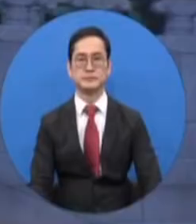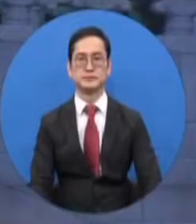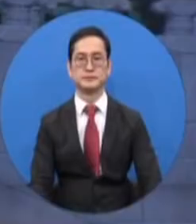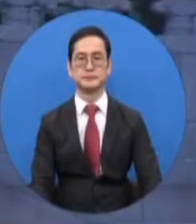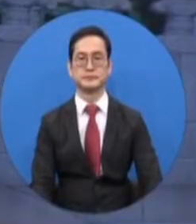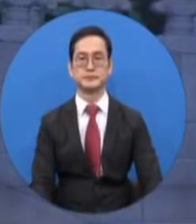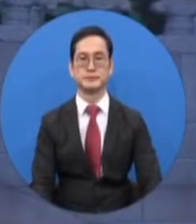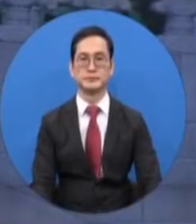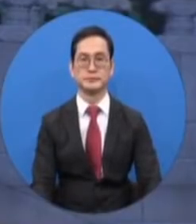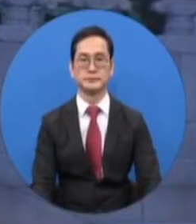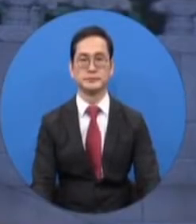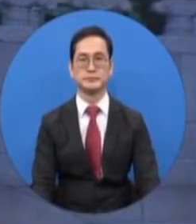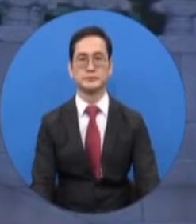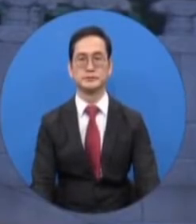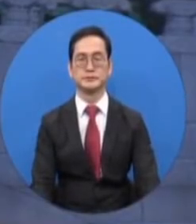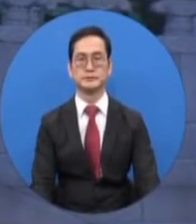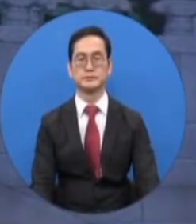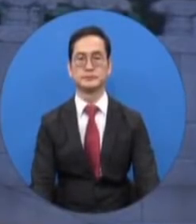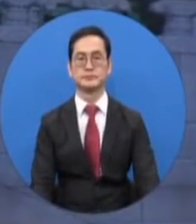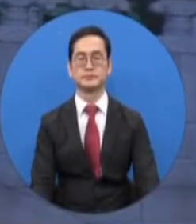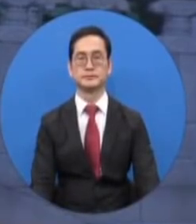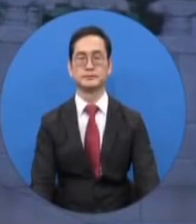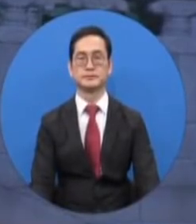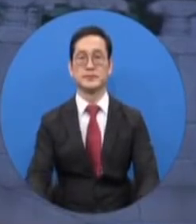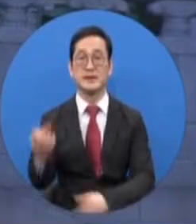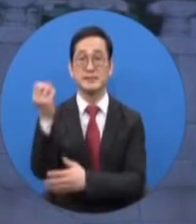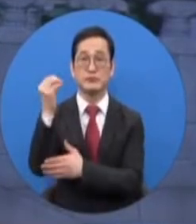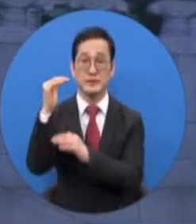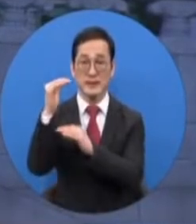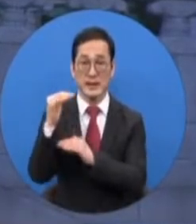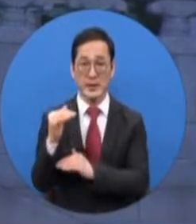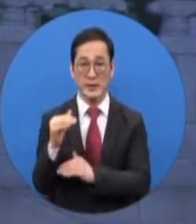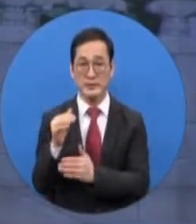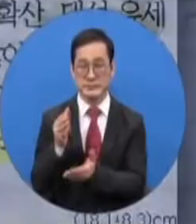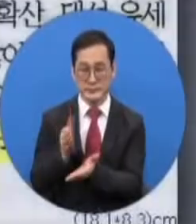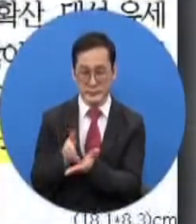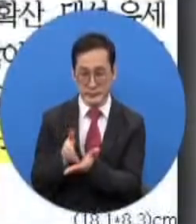자, 오늘 동아일보 이렇게 사설 쓰고 있습니다. 동아일보 사설 소개해드리겠습니다.